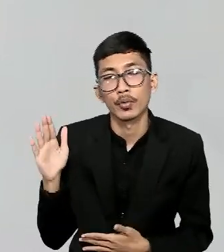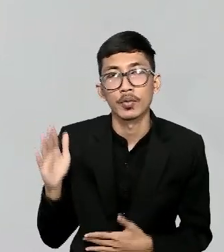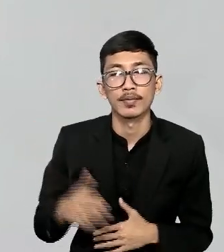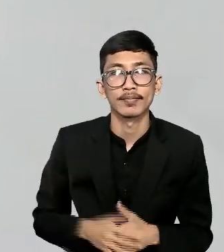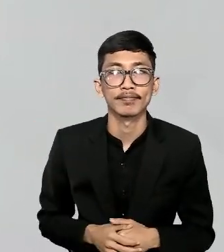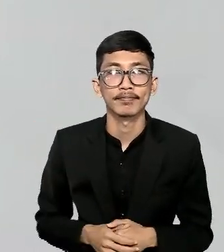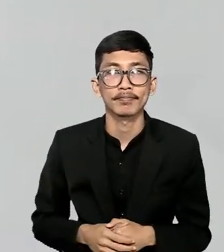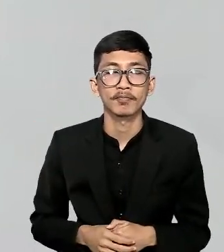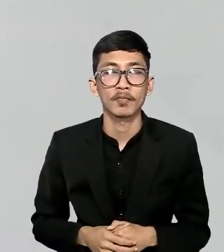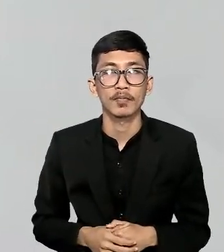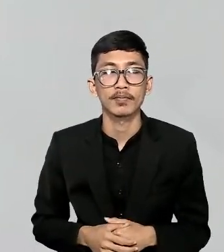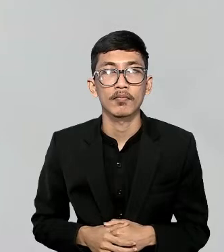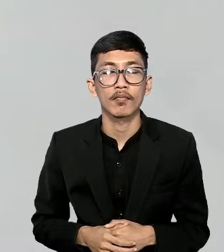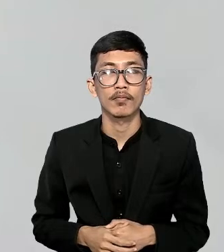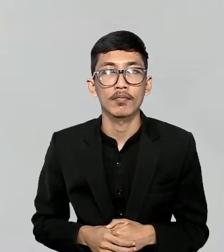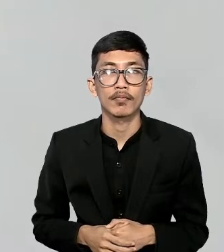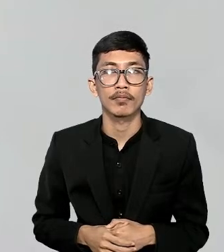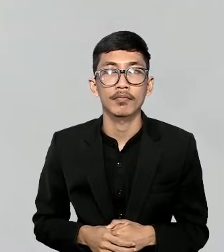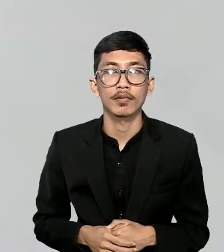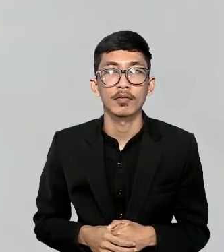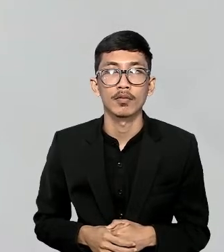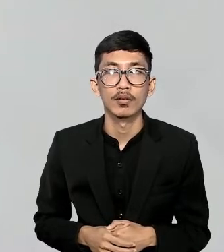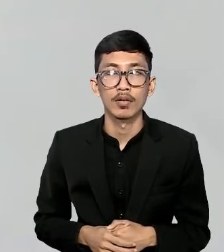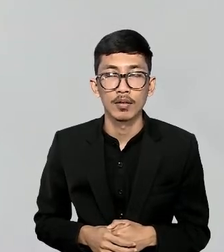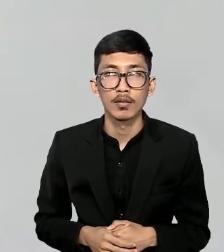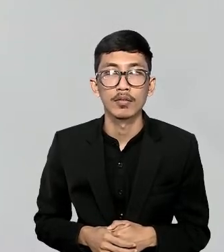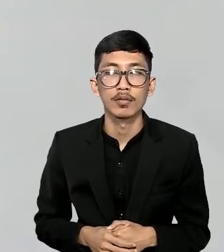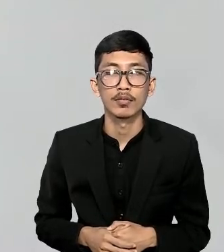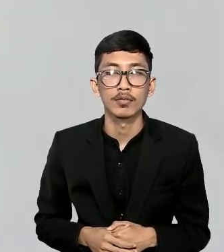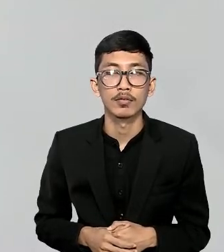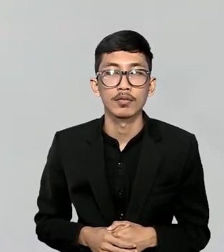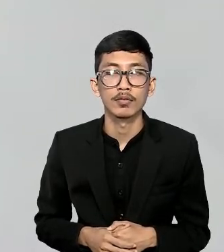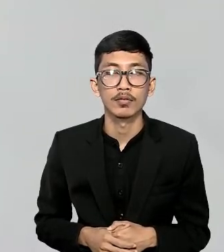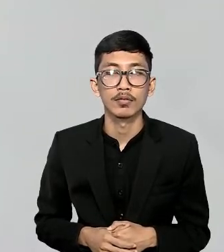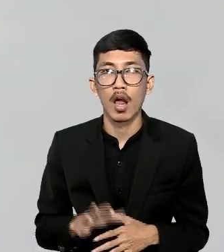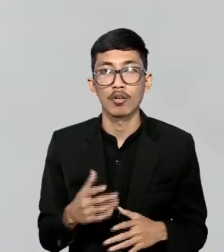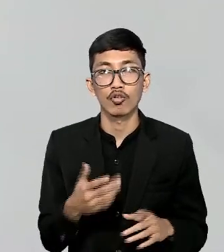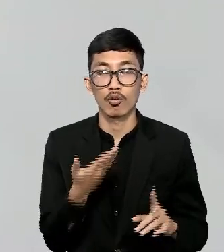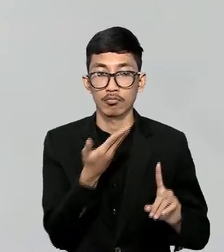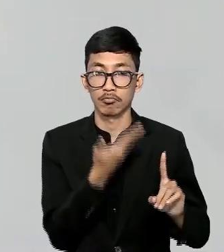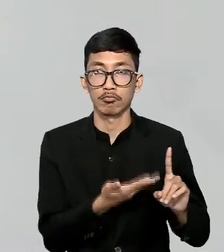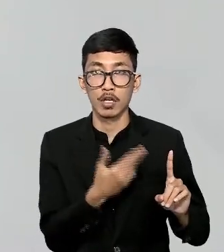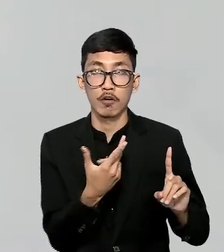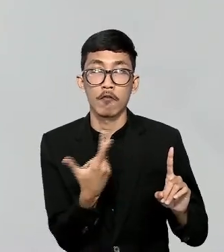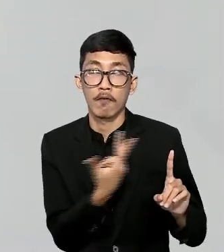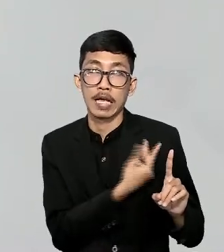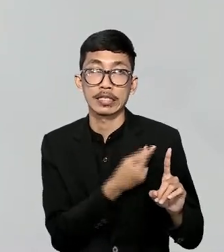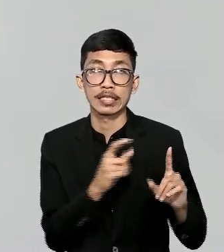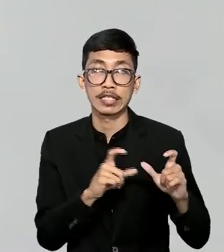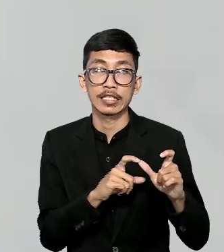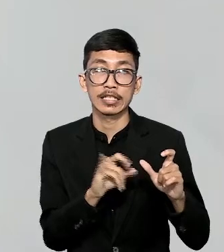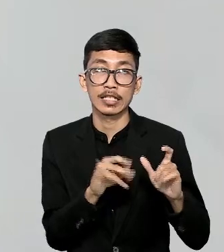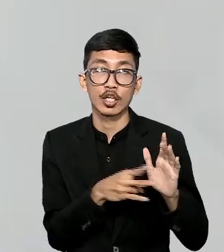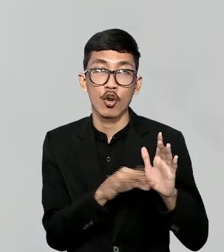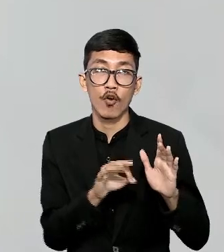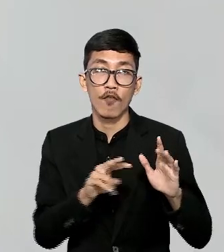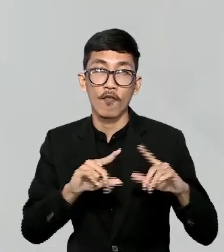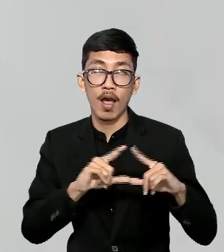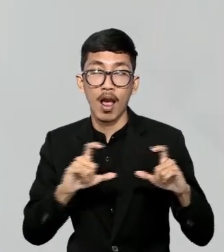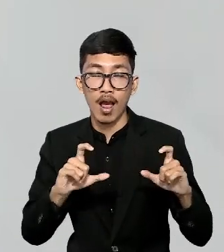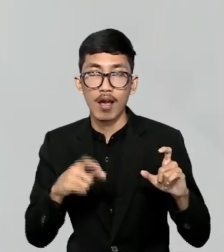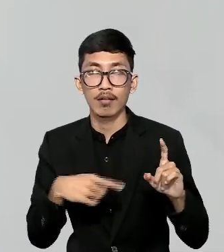mendapatkan vaksin berbasis partikel virus utuh yang diinaktivasi seperti halnya fraction of a juga akan mendapatkan proteksi parsial